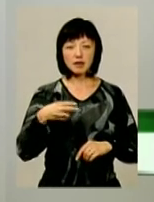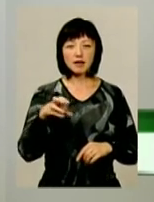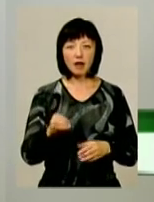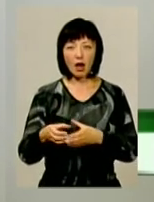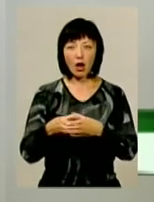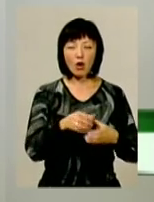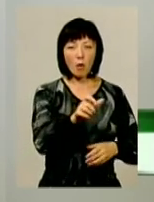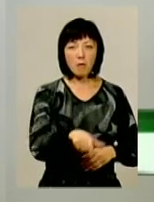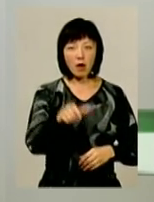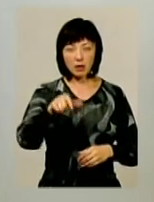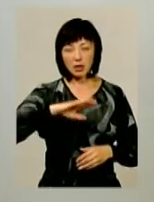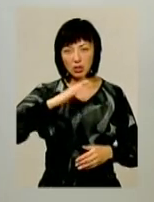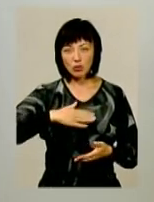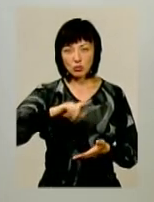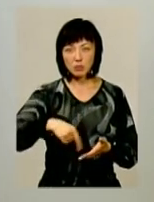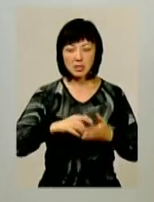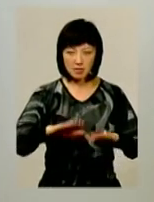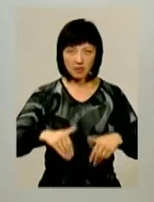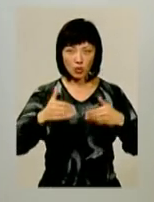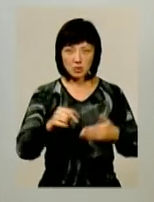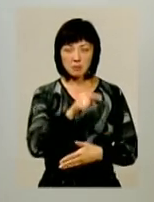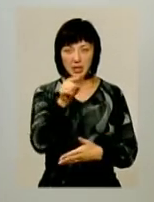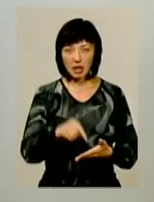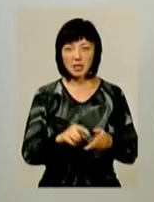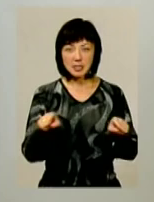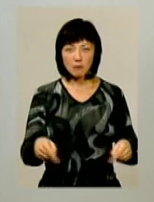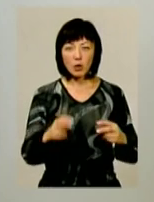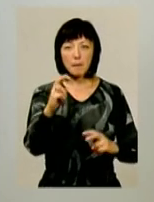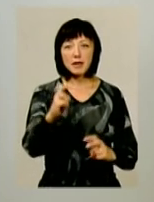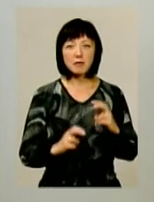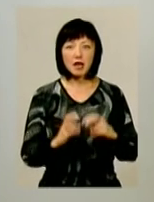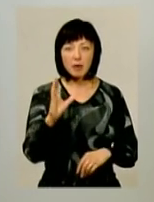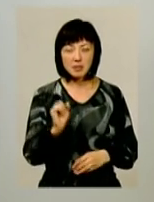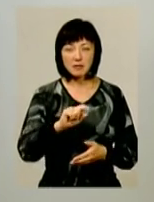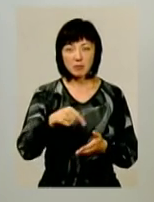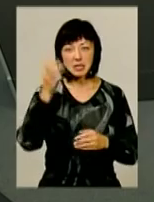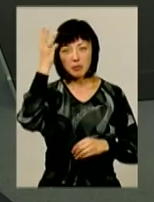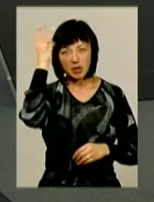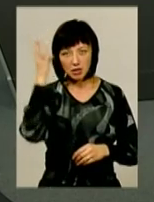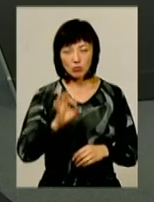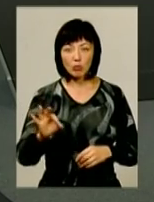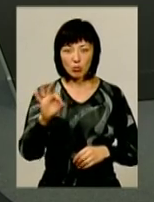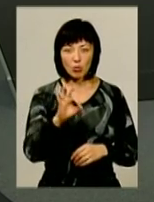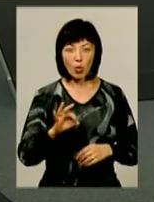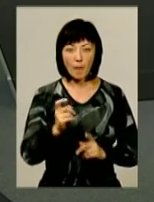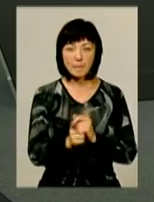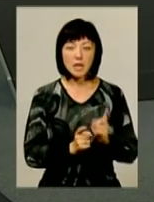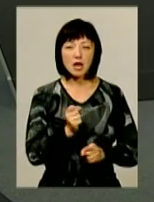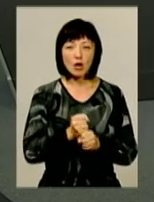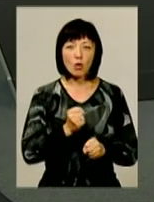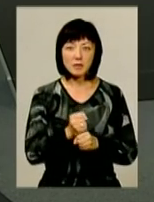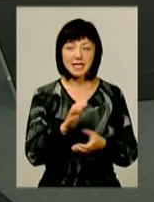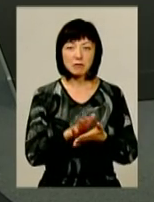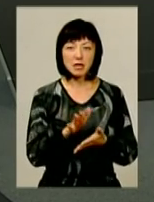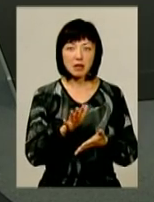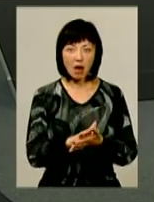громада нашого міста виносить питання щодо створення підприємства в місті Хмельницькому щодо переробки